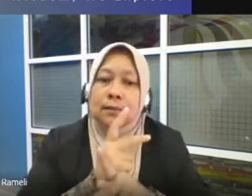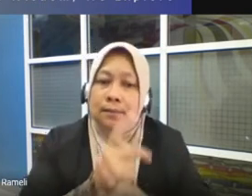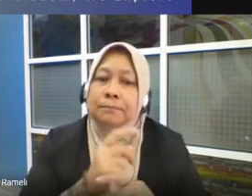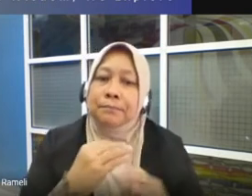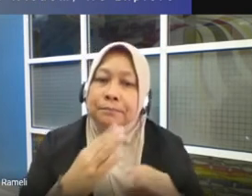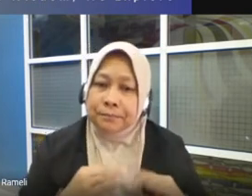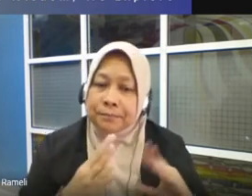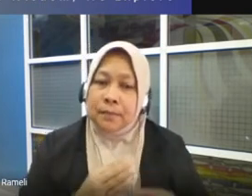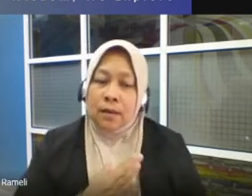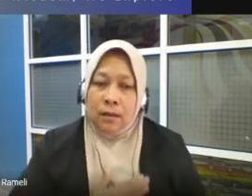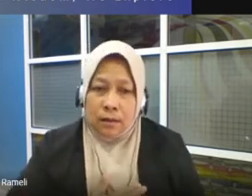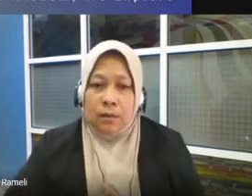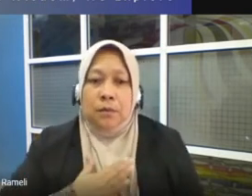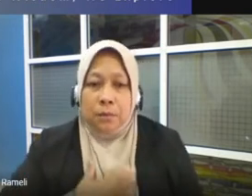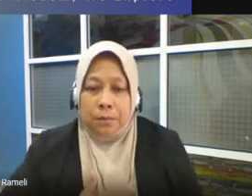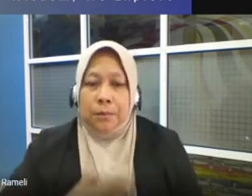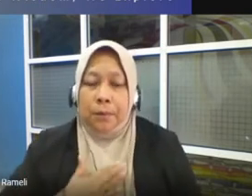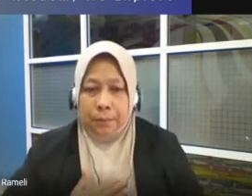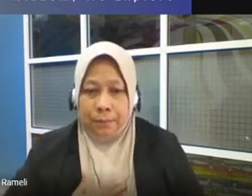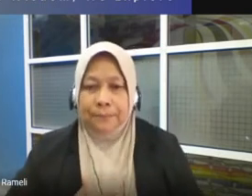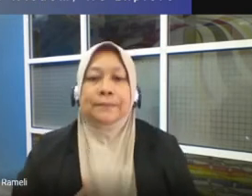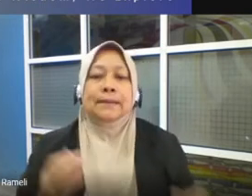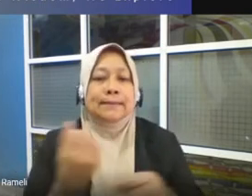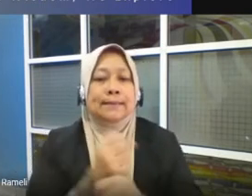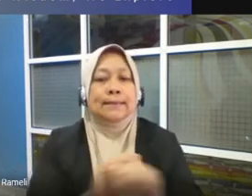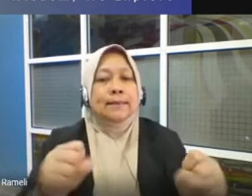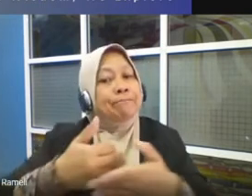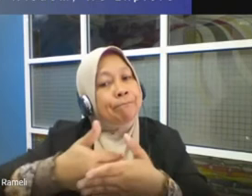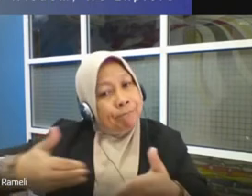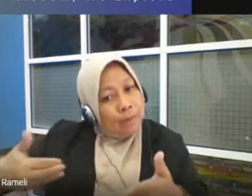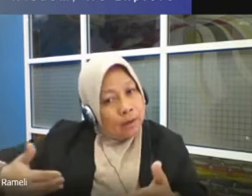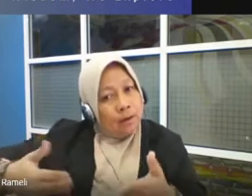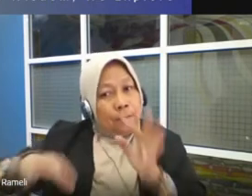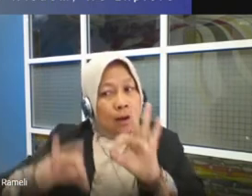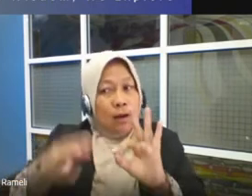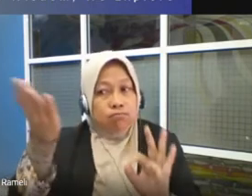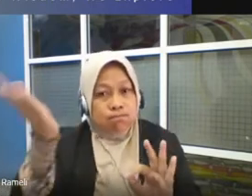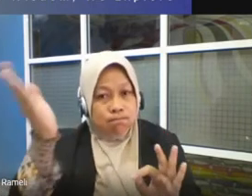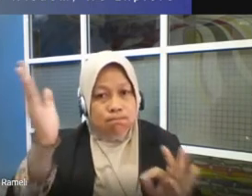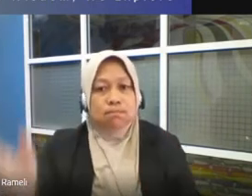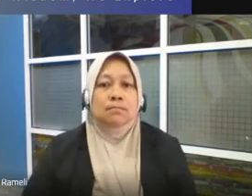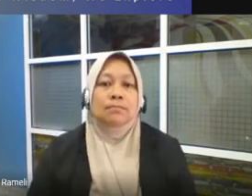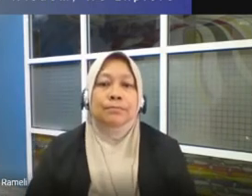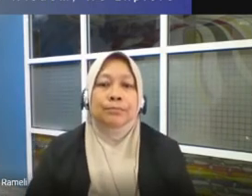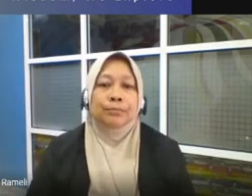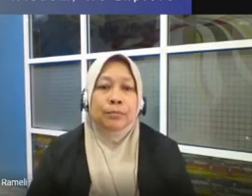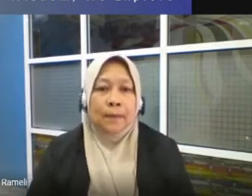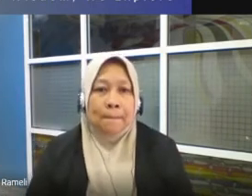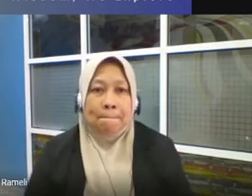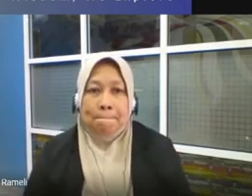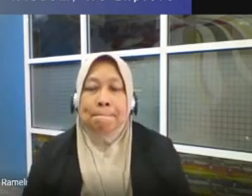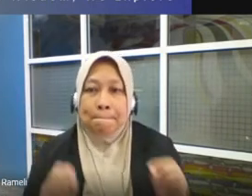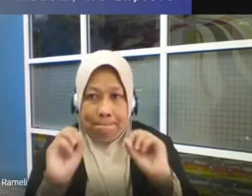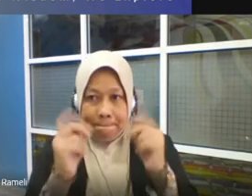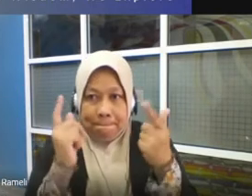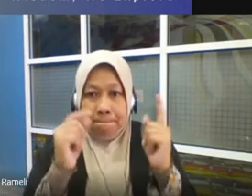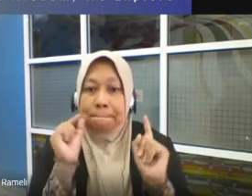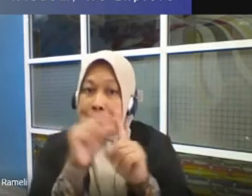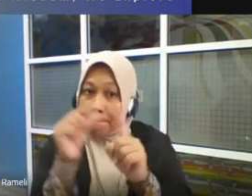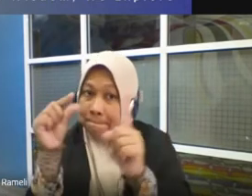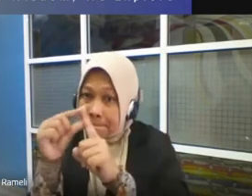boleh kawal dengan persediaan dan sebagainya, kalau ada presentation dan sebagainya. Okay,